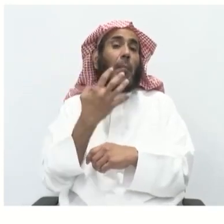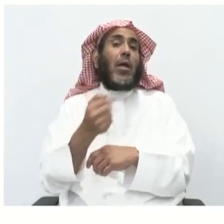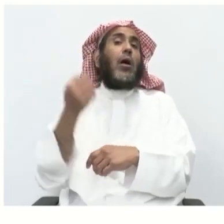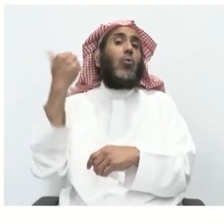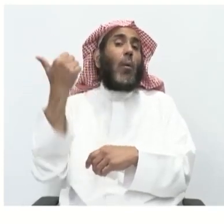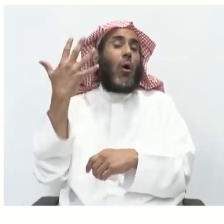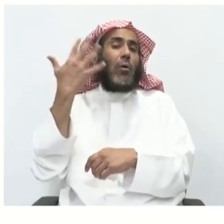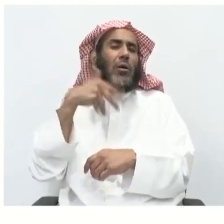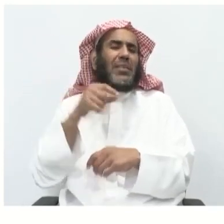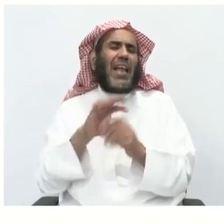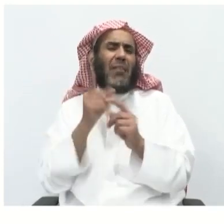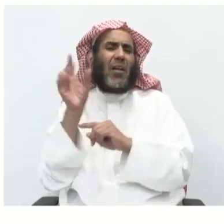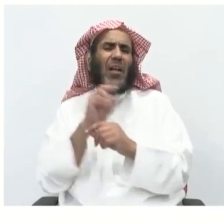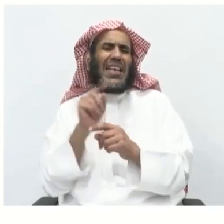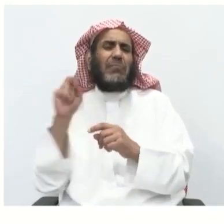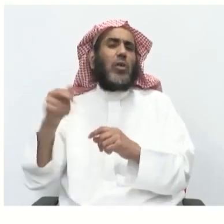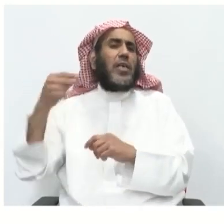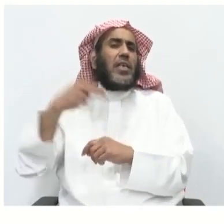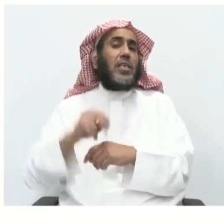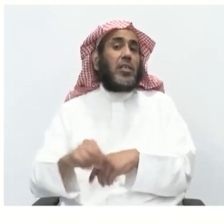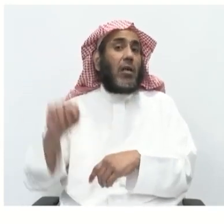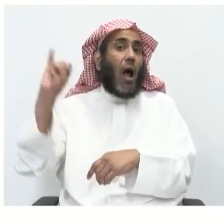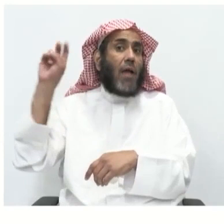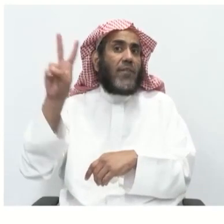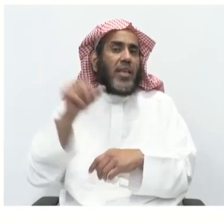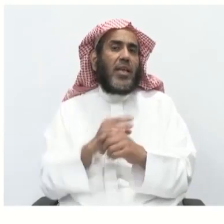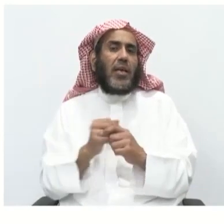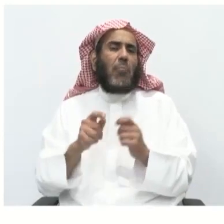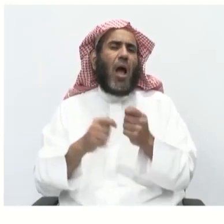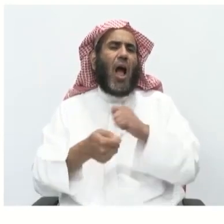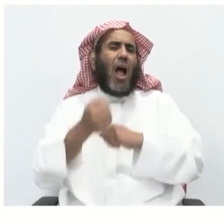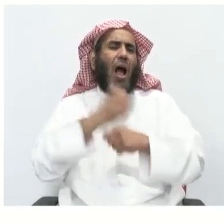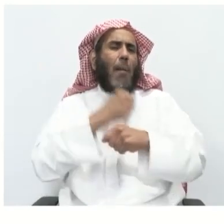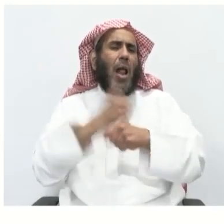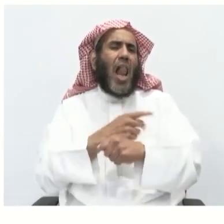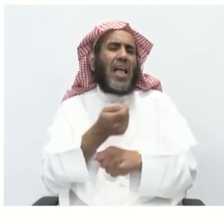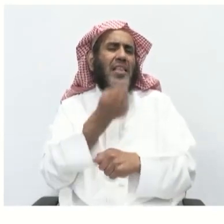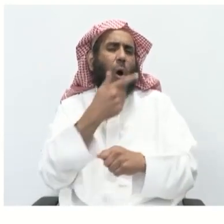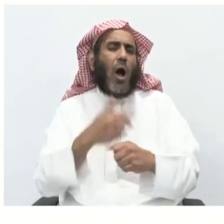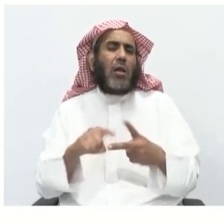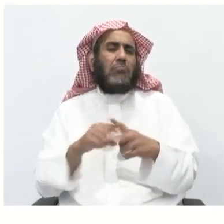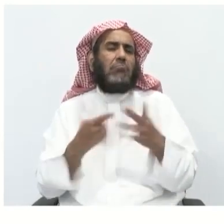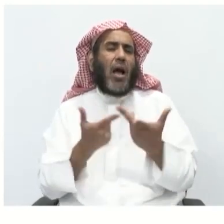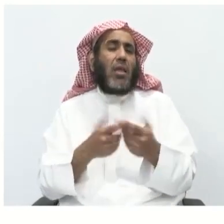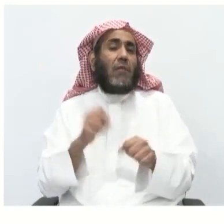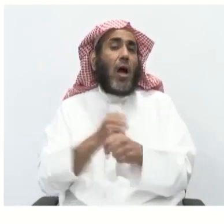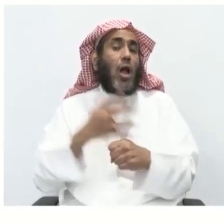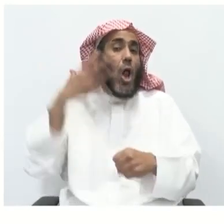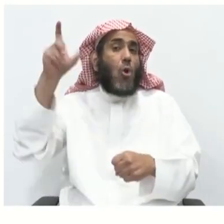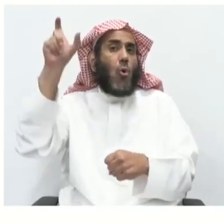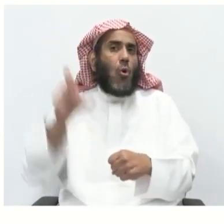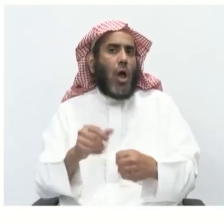الايدز اتش اي في وهو ما يسمى باليه عمل الدواء ماذا فعل العلماء